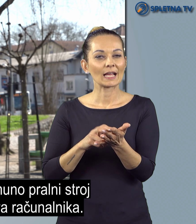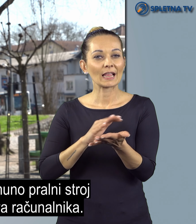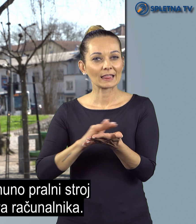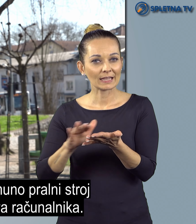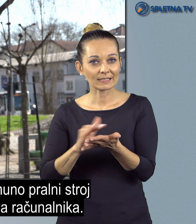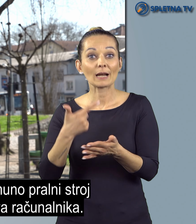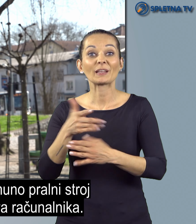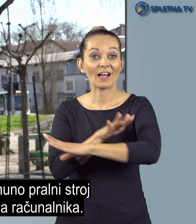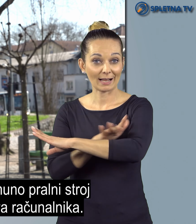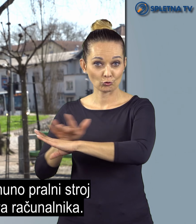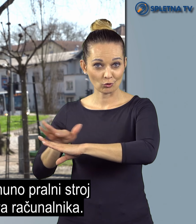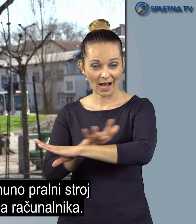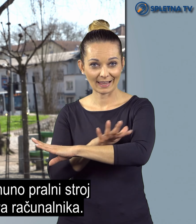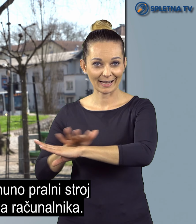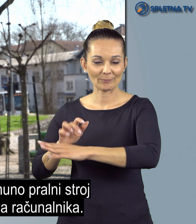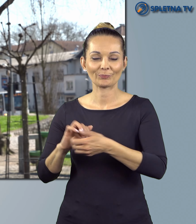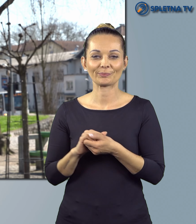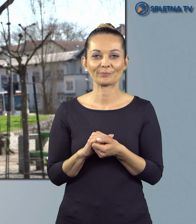tiskalnik, pa dva računalnika.